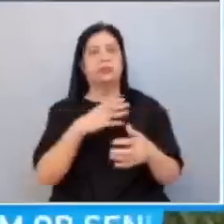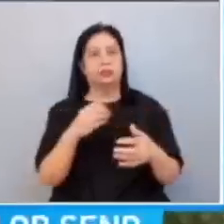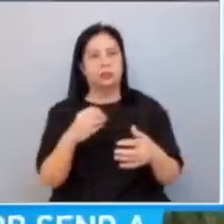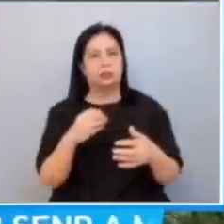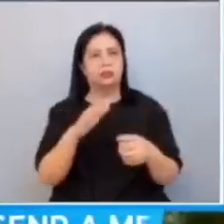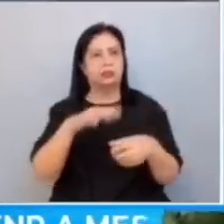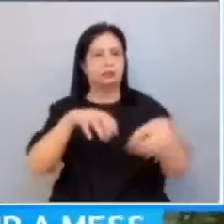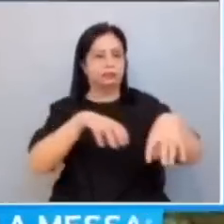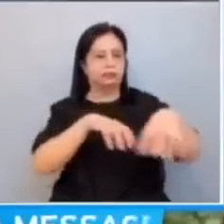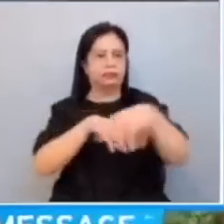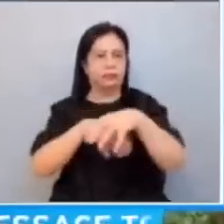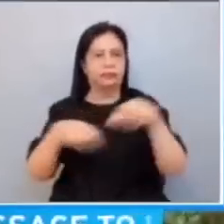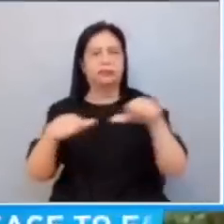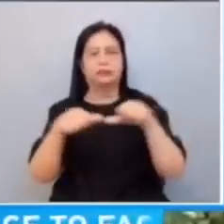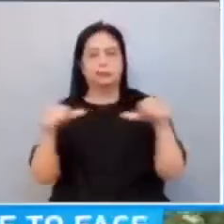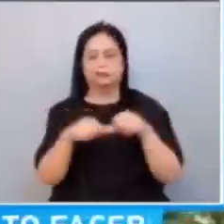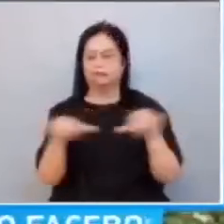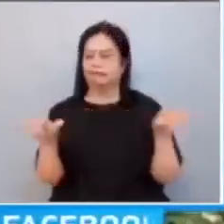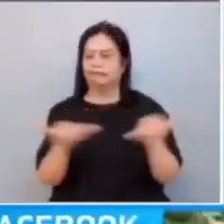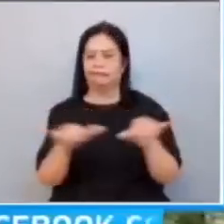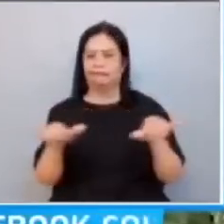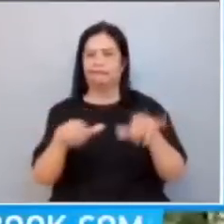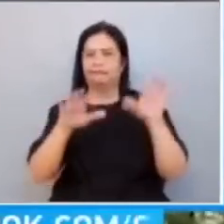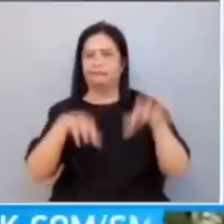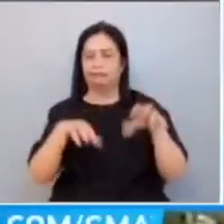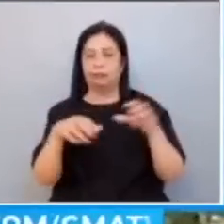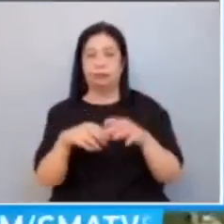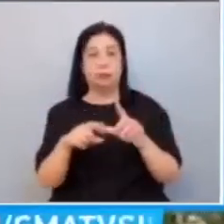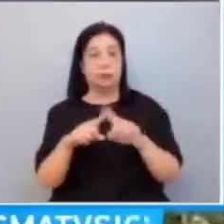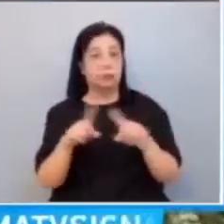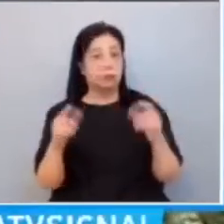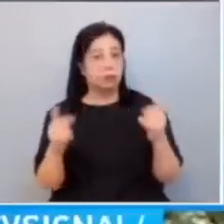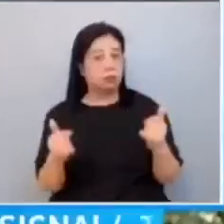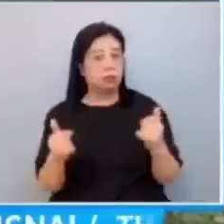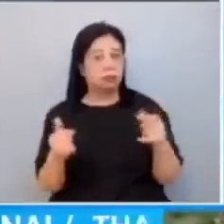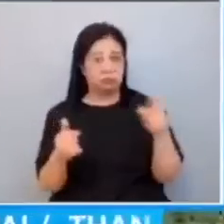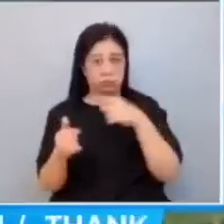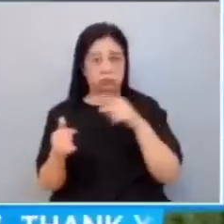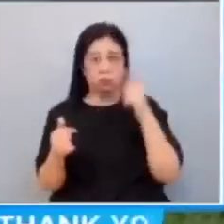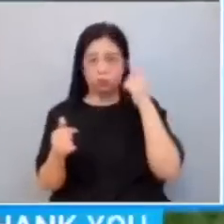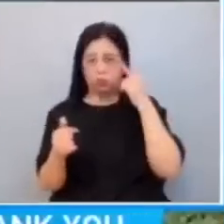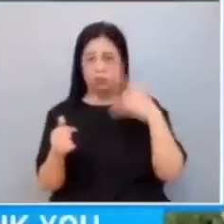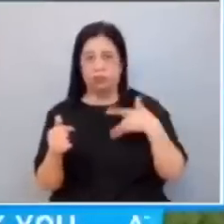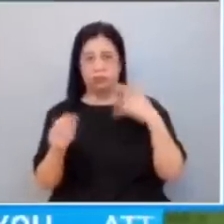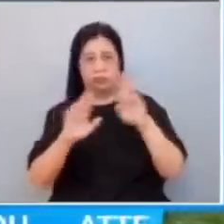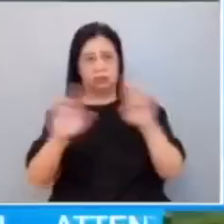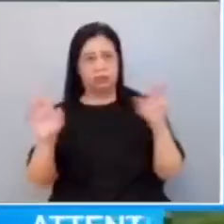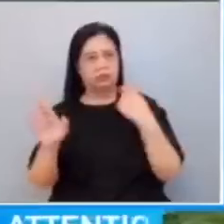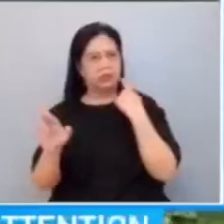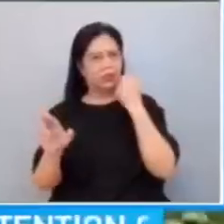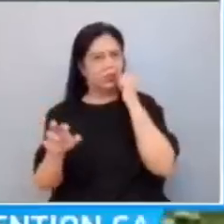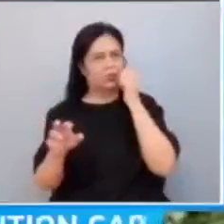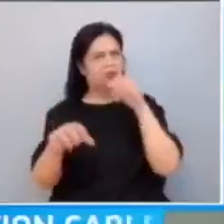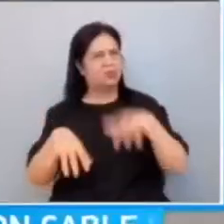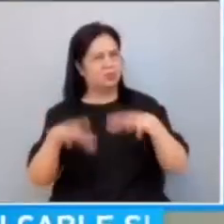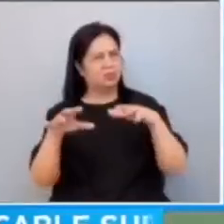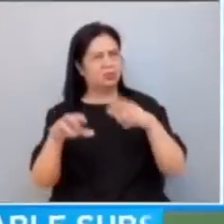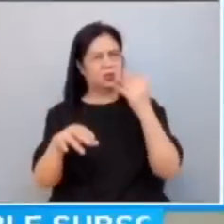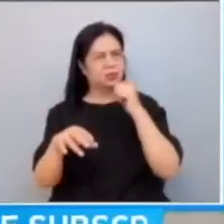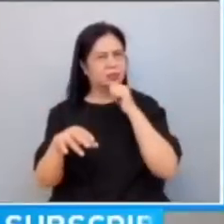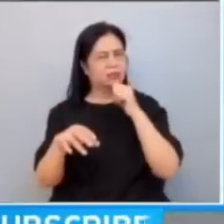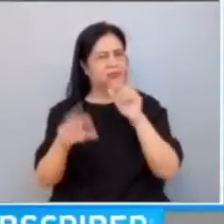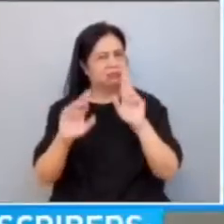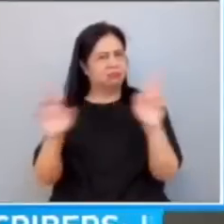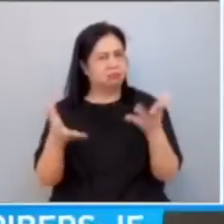karatig-bing area, Rafi. Mm-hmm. Pero sa pagkakataong ito, nakahanda ba sila? Lalo't sabi mo nga, binabaha naman lagi. Yes,